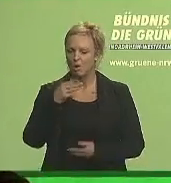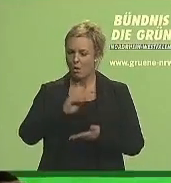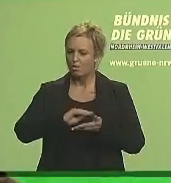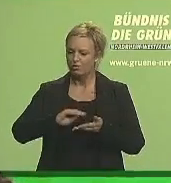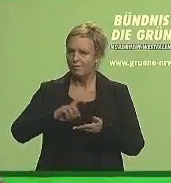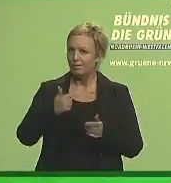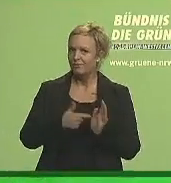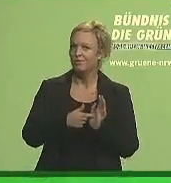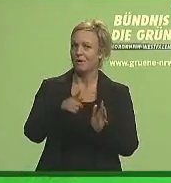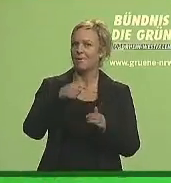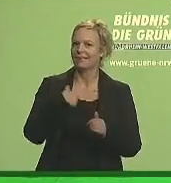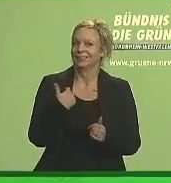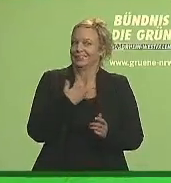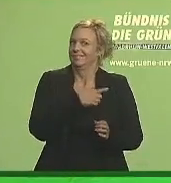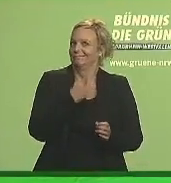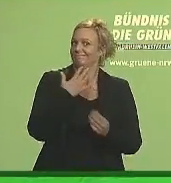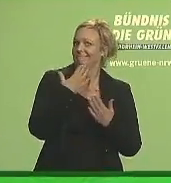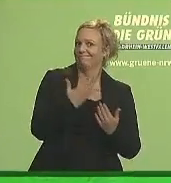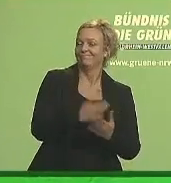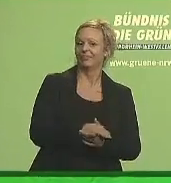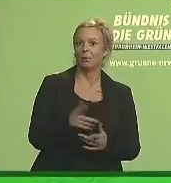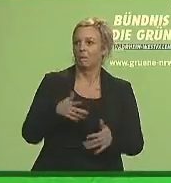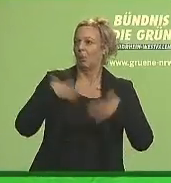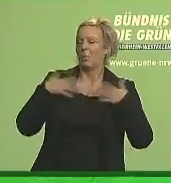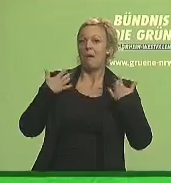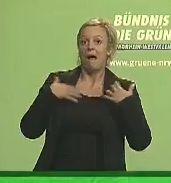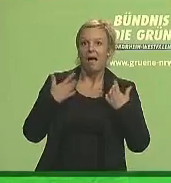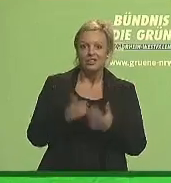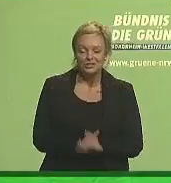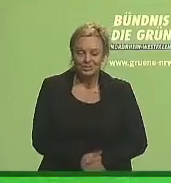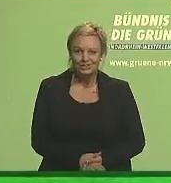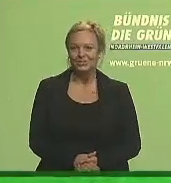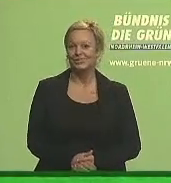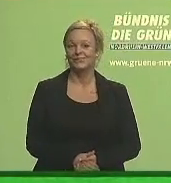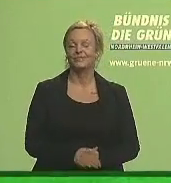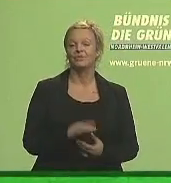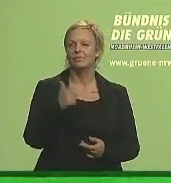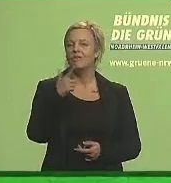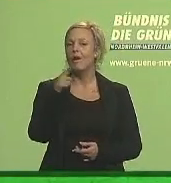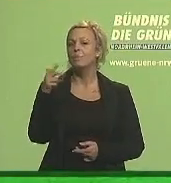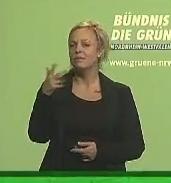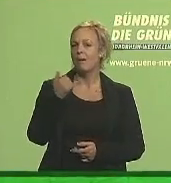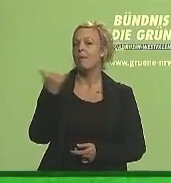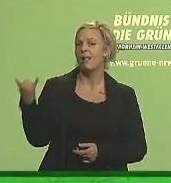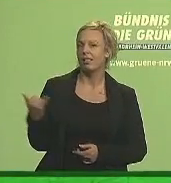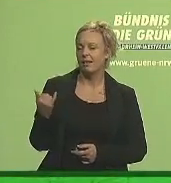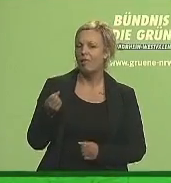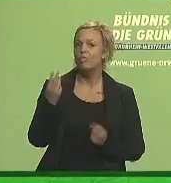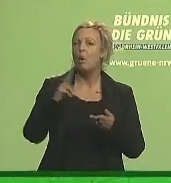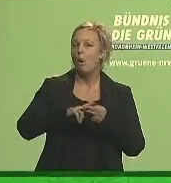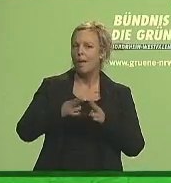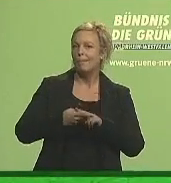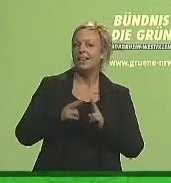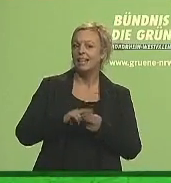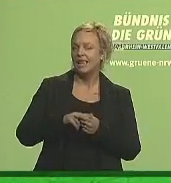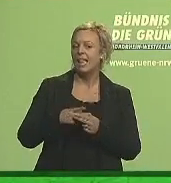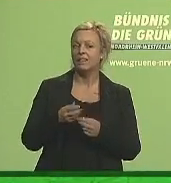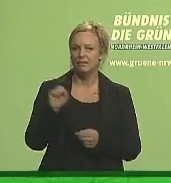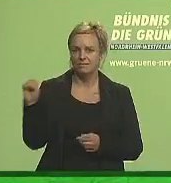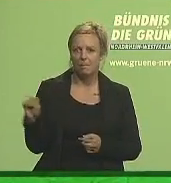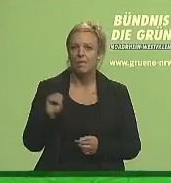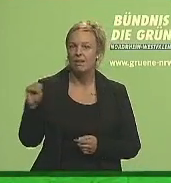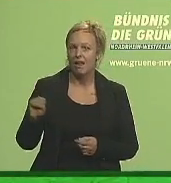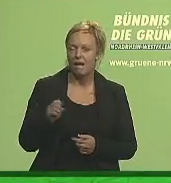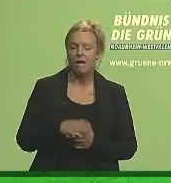nochmal würdigen. Ja, vielen Dank. Ich bin etwas überrascht. Ja, wir machen 2-3 Mal im Jahr Neumitgliederseminare und wir laden alle,